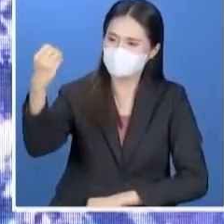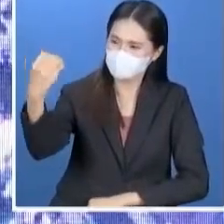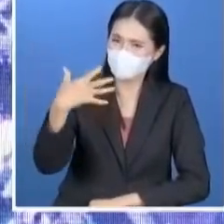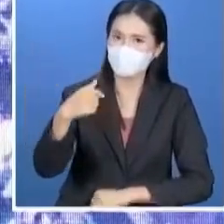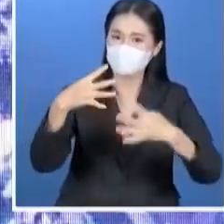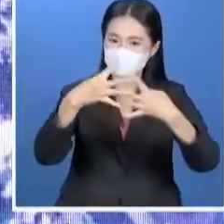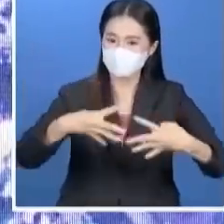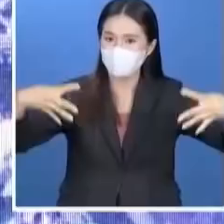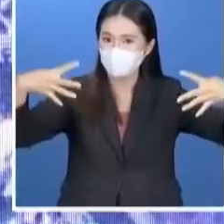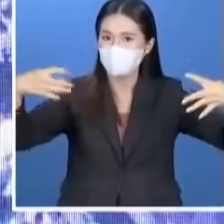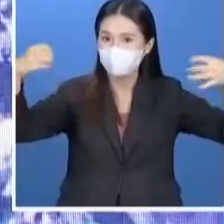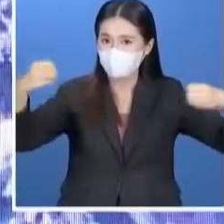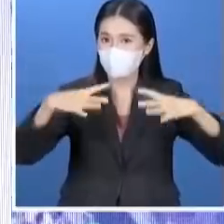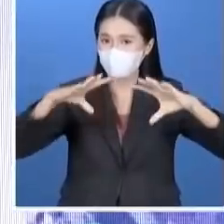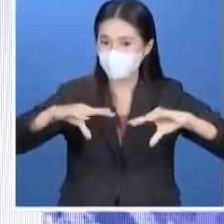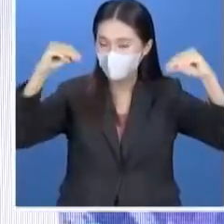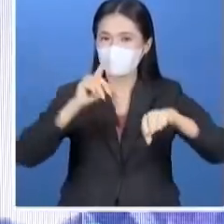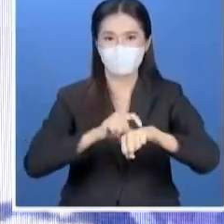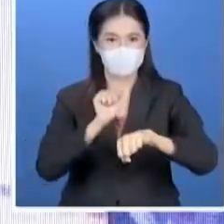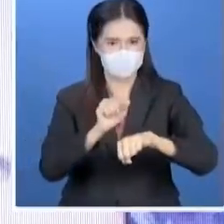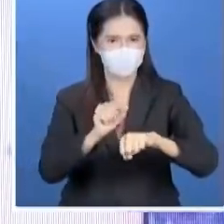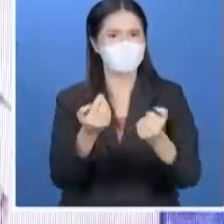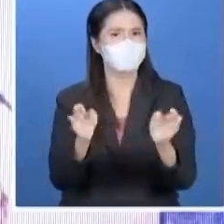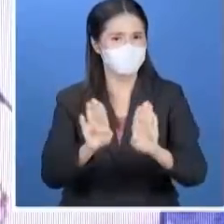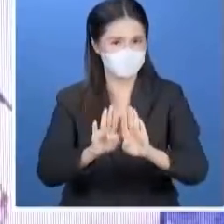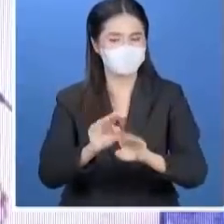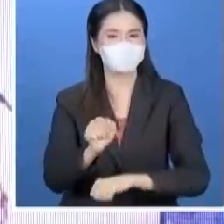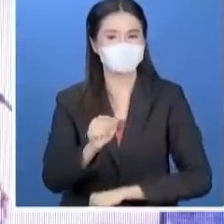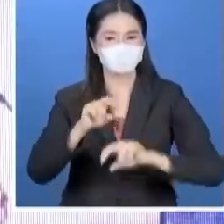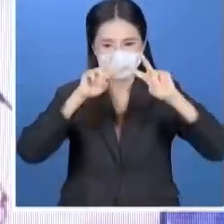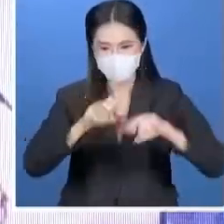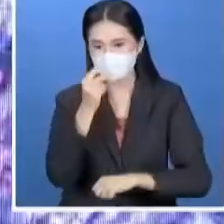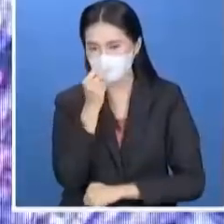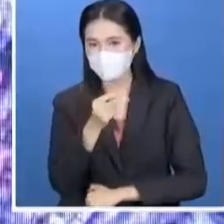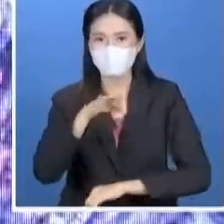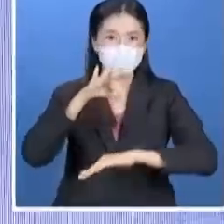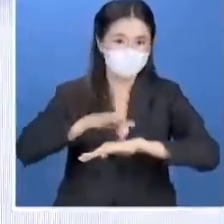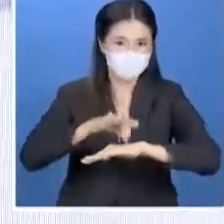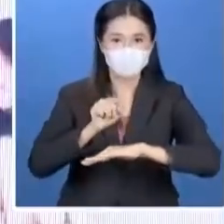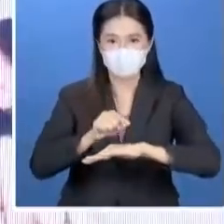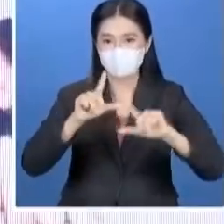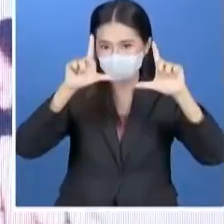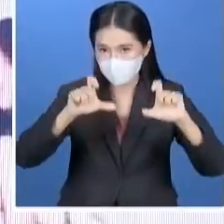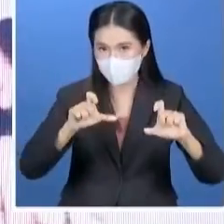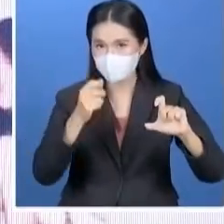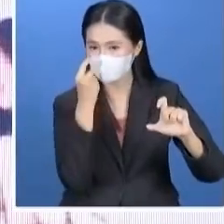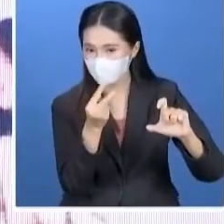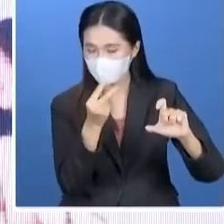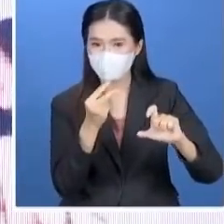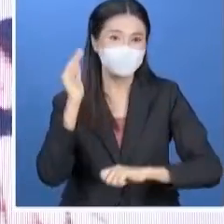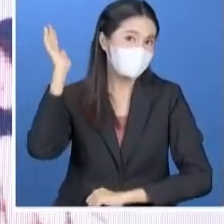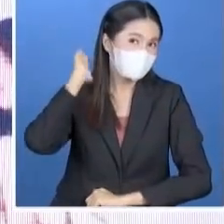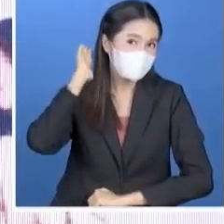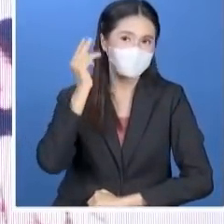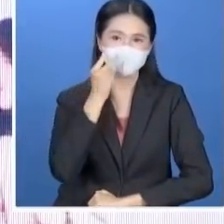ไฟสะพานที่จะถูกปิดลงในช่วงเวลานั้นซึ่งฝ่ายสืบสวนได้ตรวจสอบตำแหน่งที่ถ่ายภาพนี้มุมกล้องและพื้นหลัง